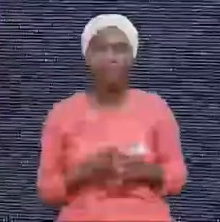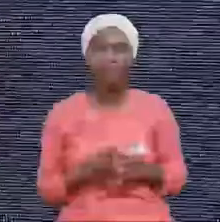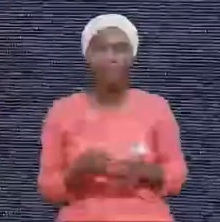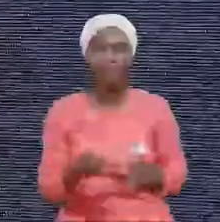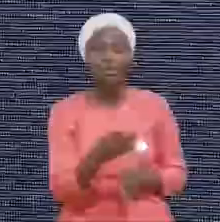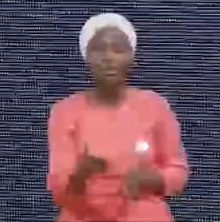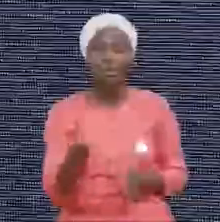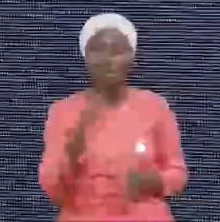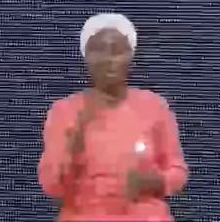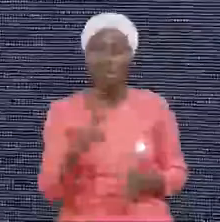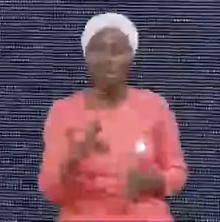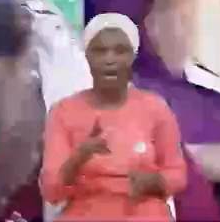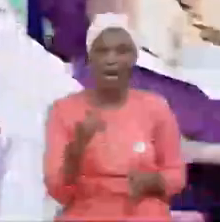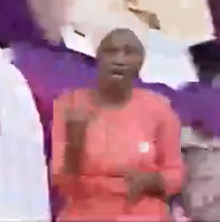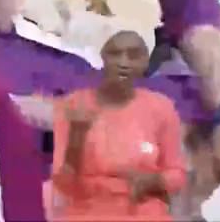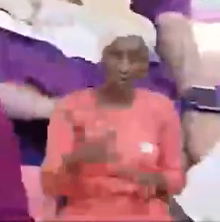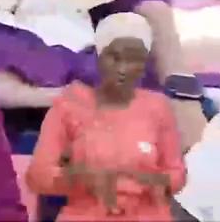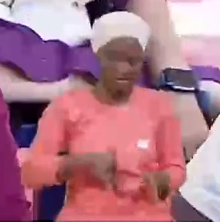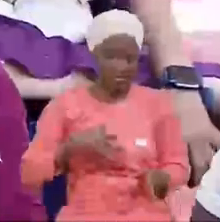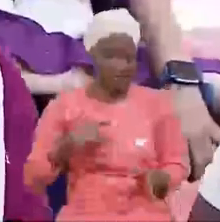Ces choses affectent l'émotion.